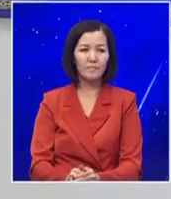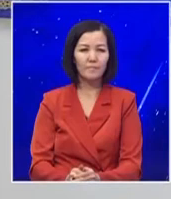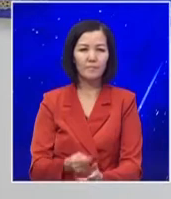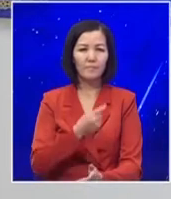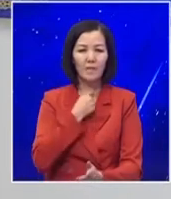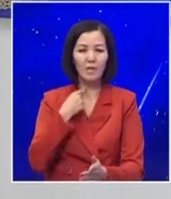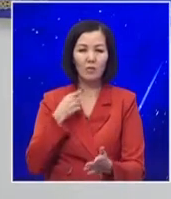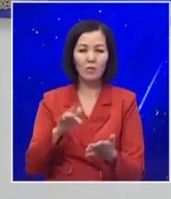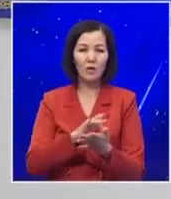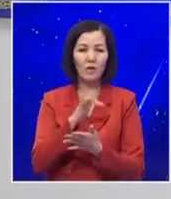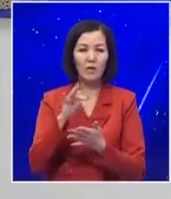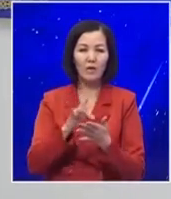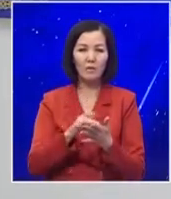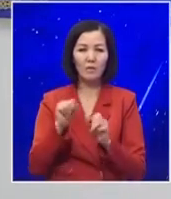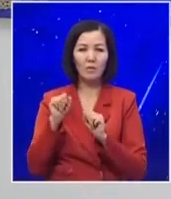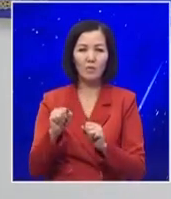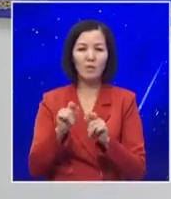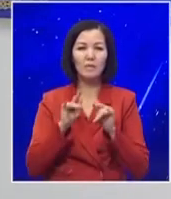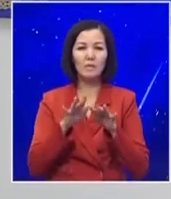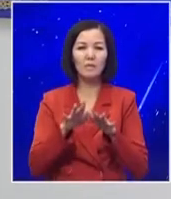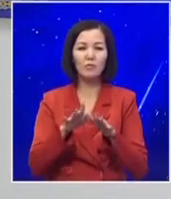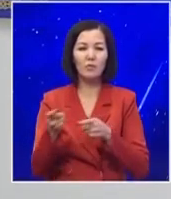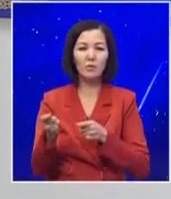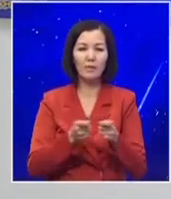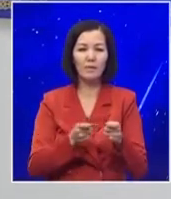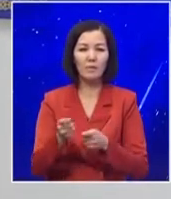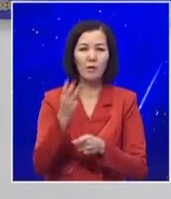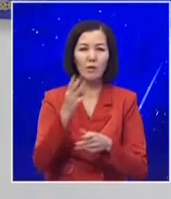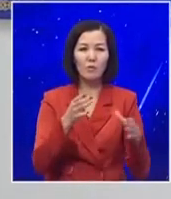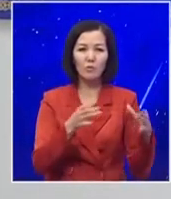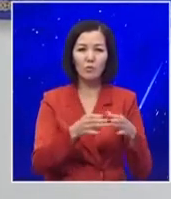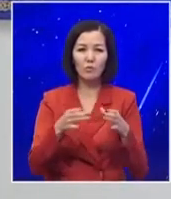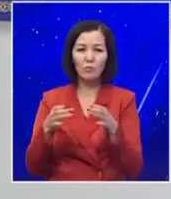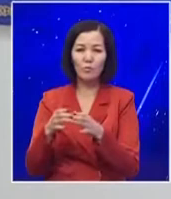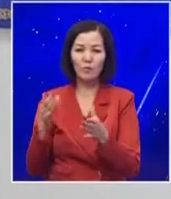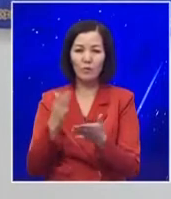Талдықорған қаласы қорғаныс тергеудегі басқарма ішінде жаңа үш бөлімнен тұрады.